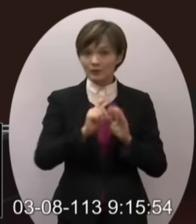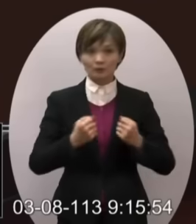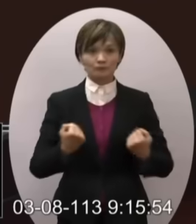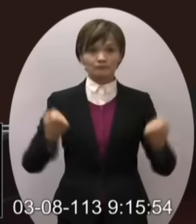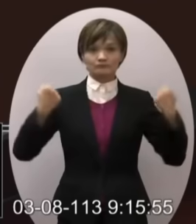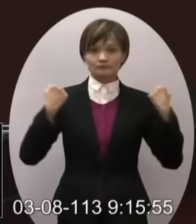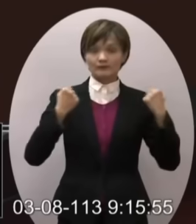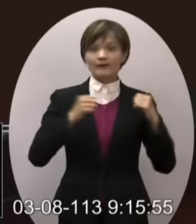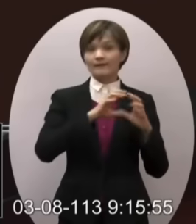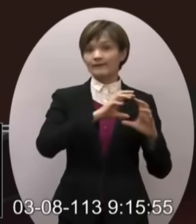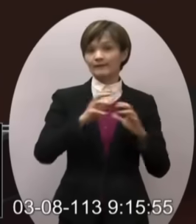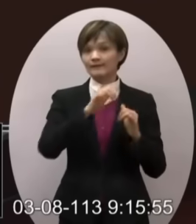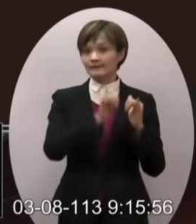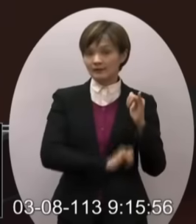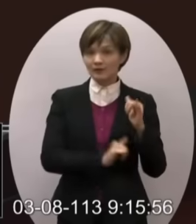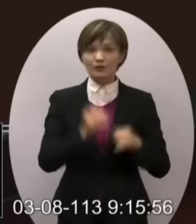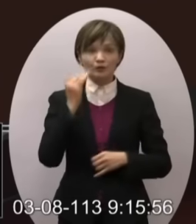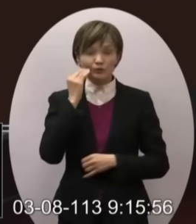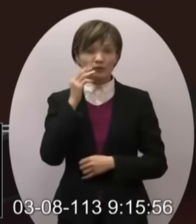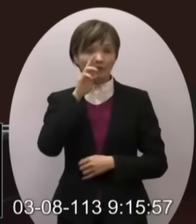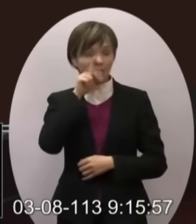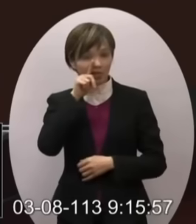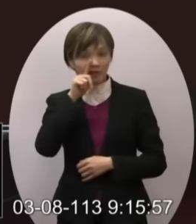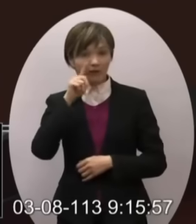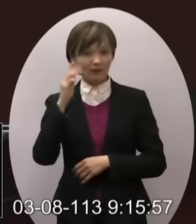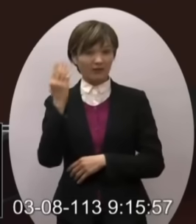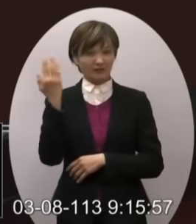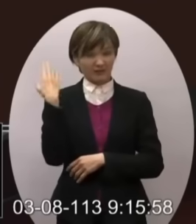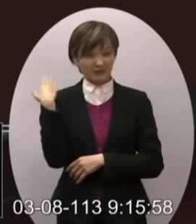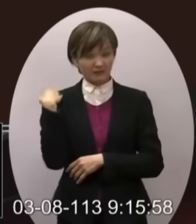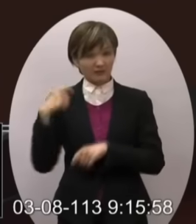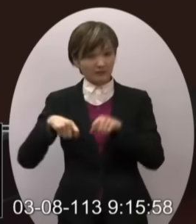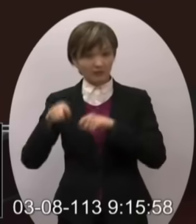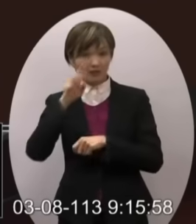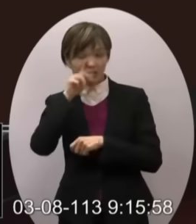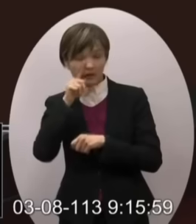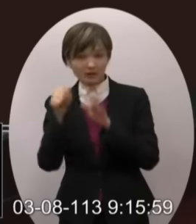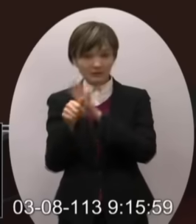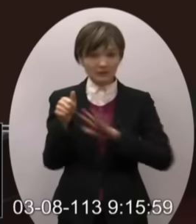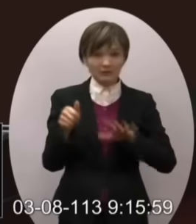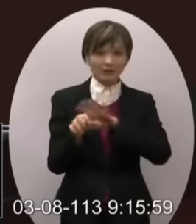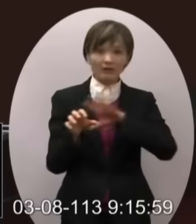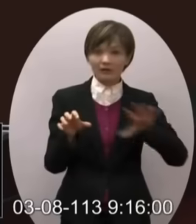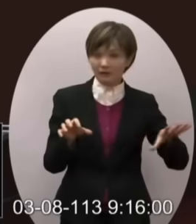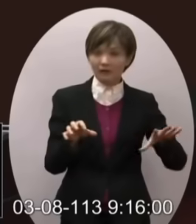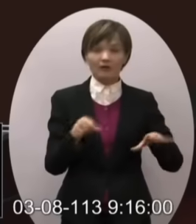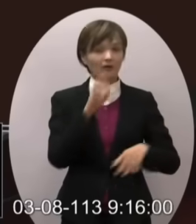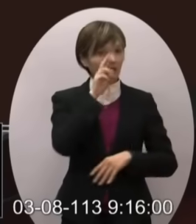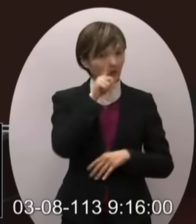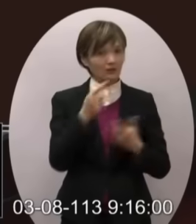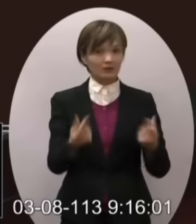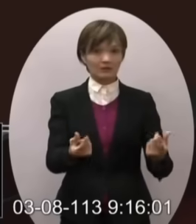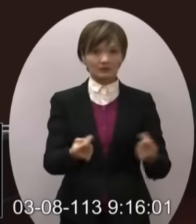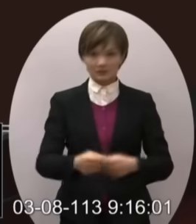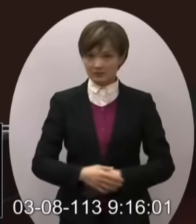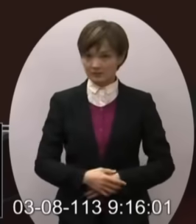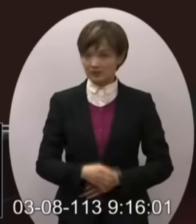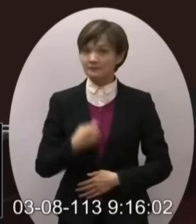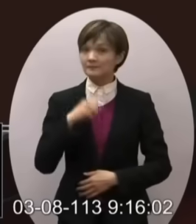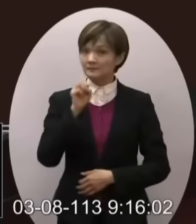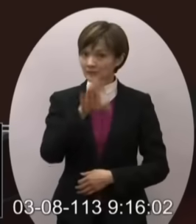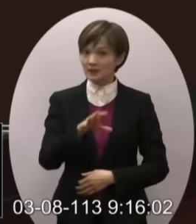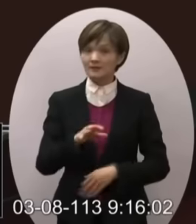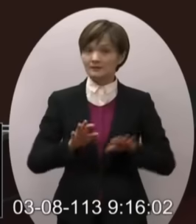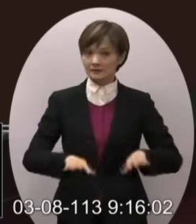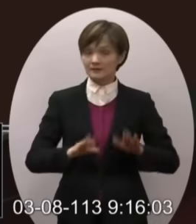划，错误的社福政策导致错误的产业方向。本席呼吁各部会必须以壮